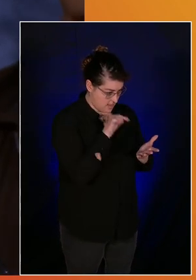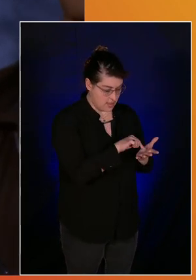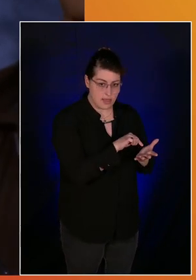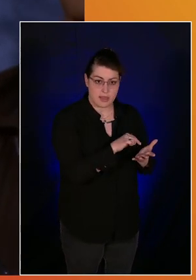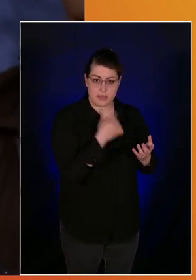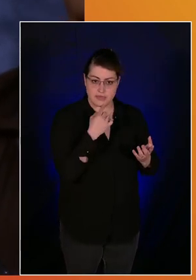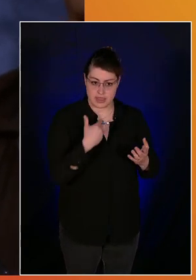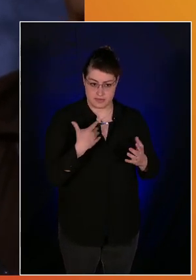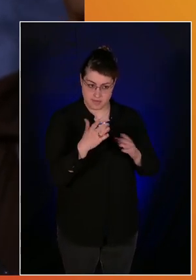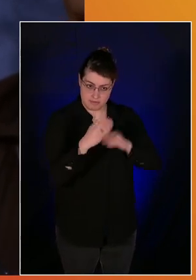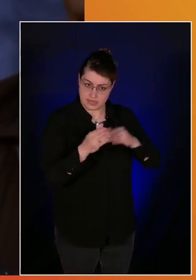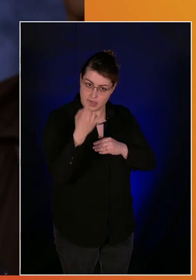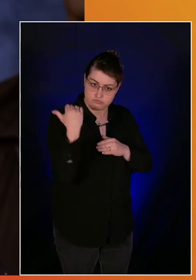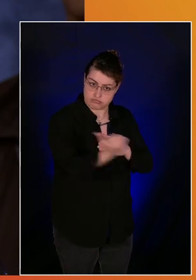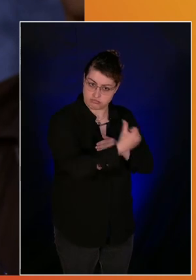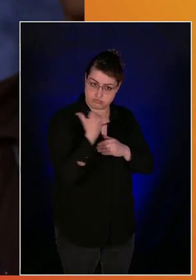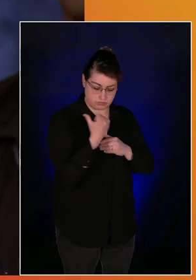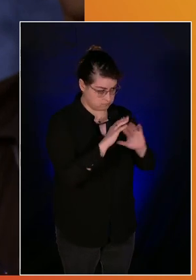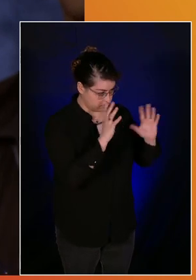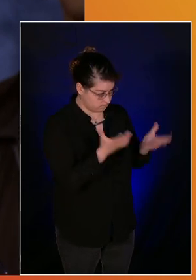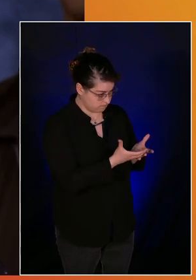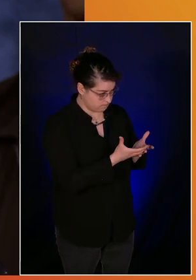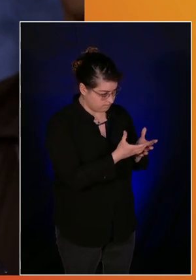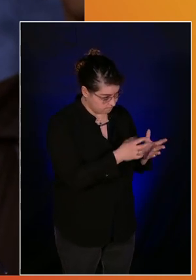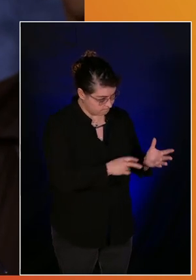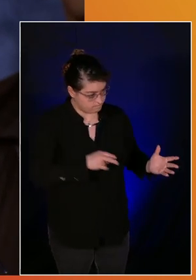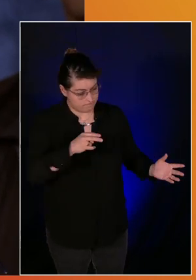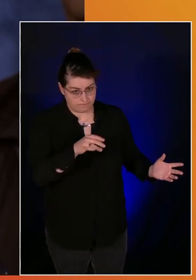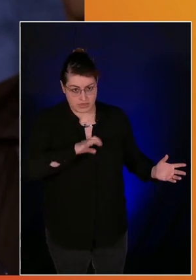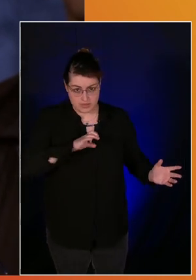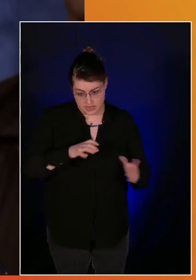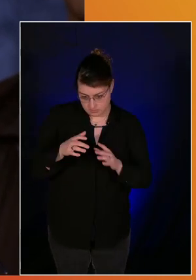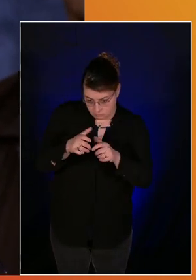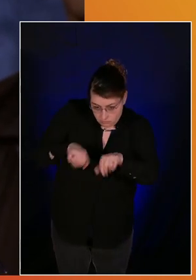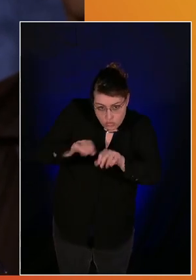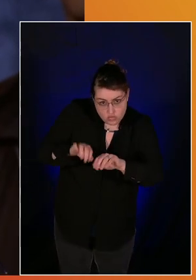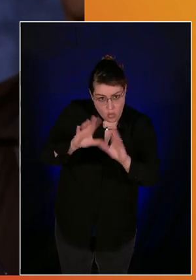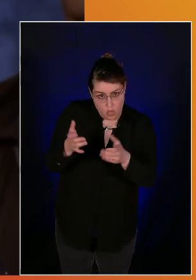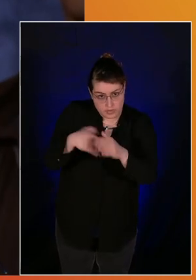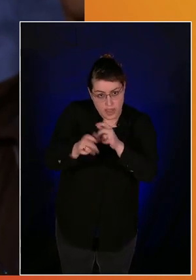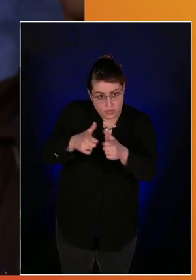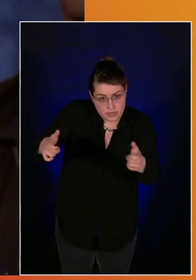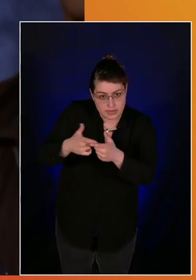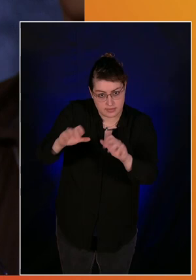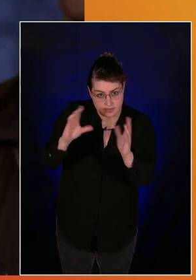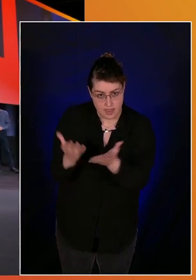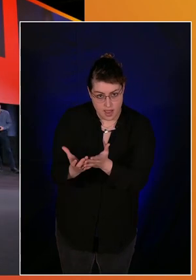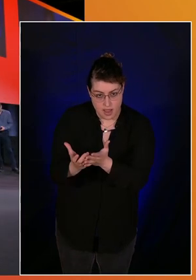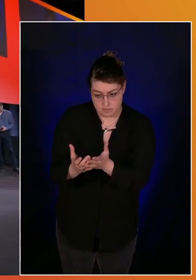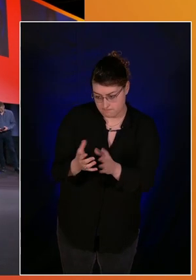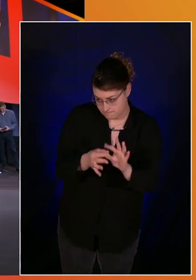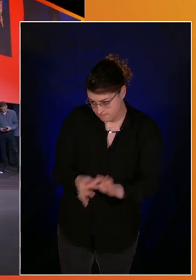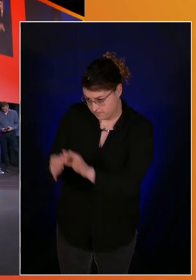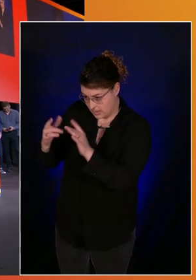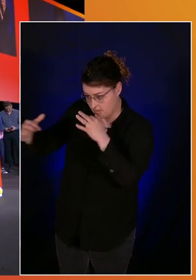de nos métiers, et à partir de là, transformer l'outil productif pour répondre aux enjeux environnementaux